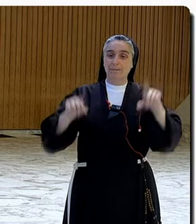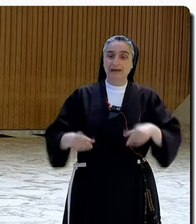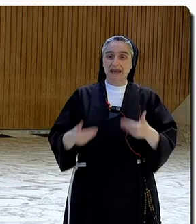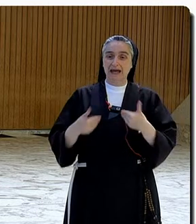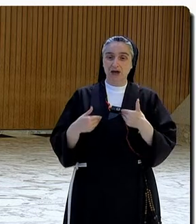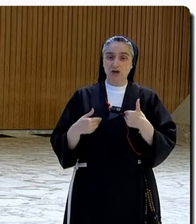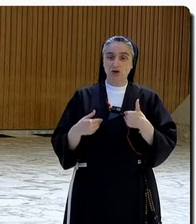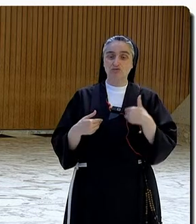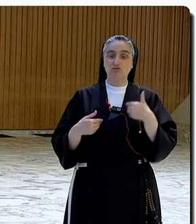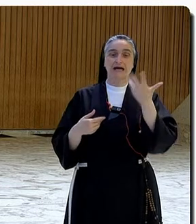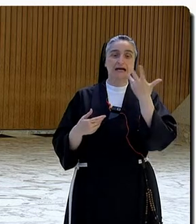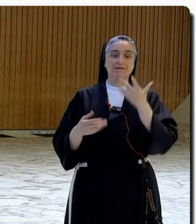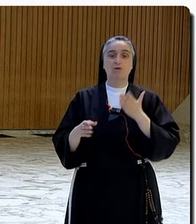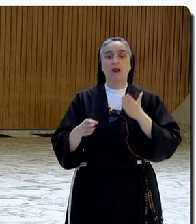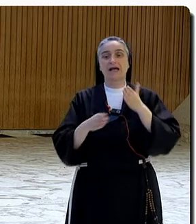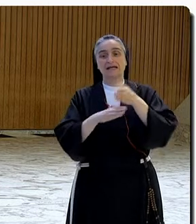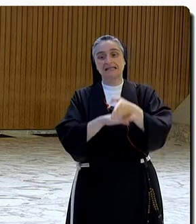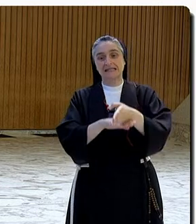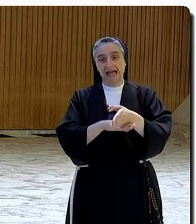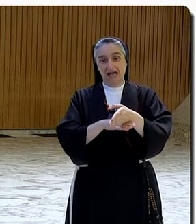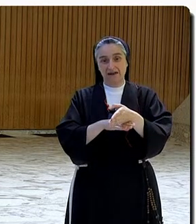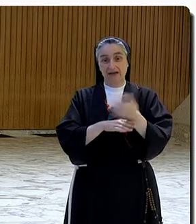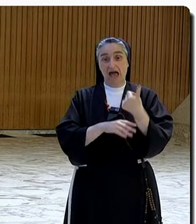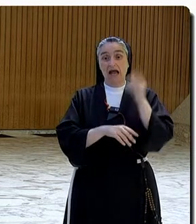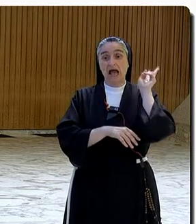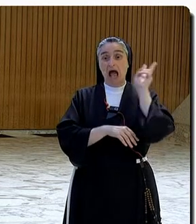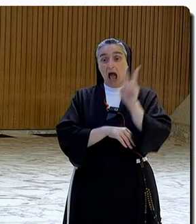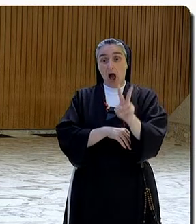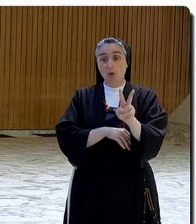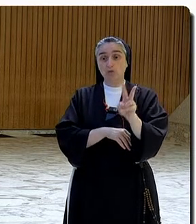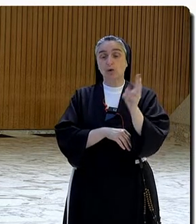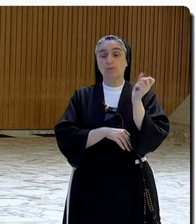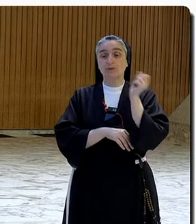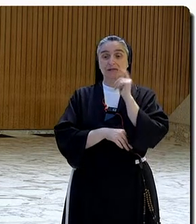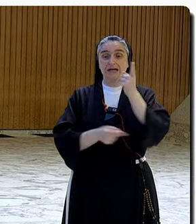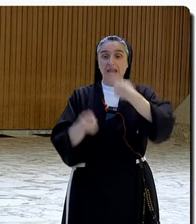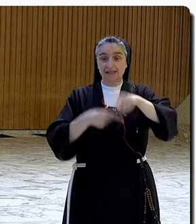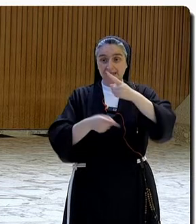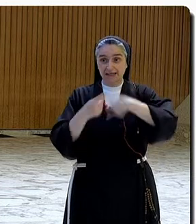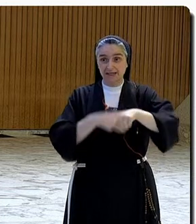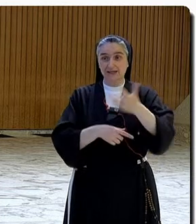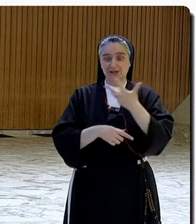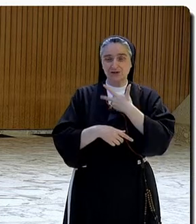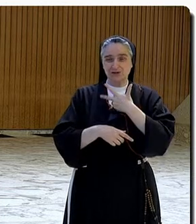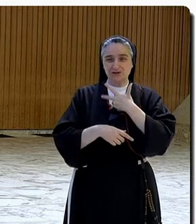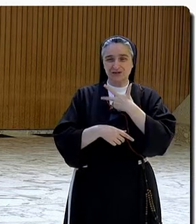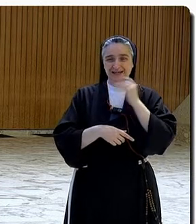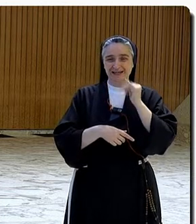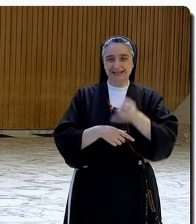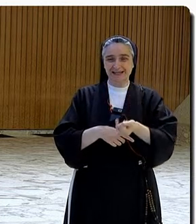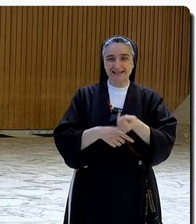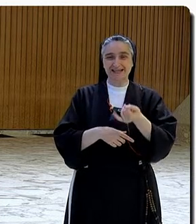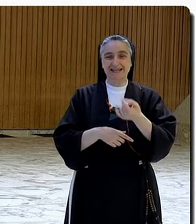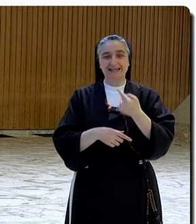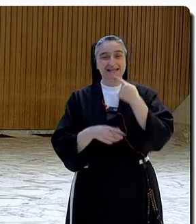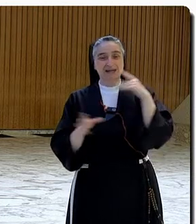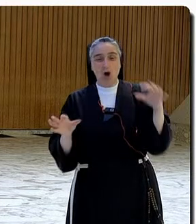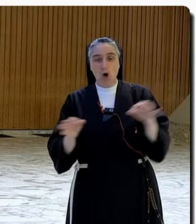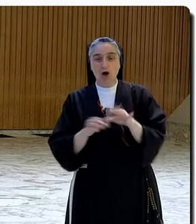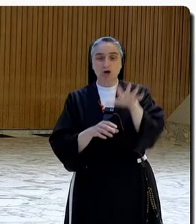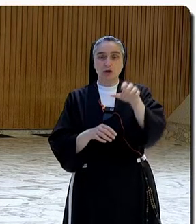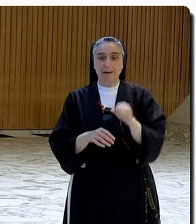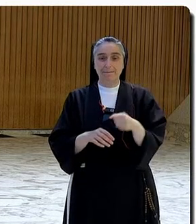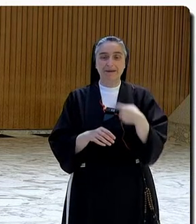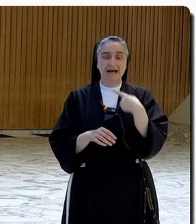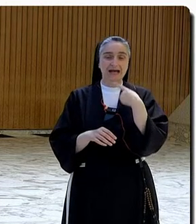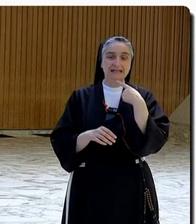settimanale che vi serve per muovervi nella città e che vi consente anche di prendere, per